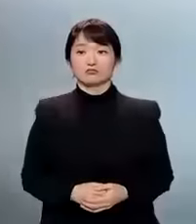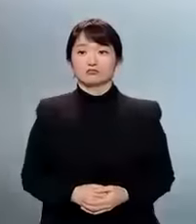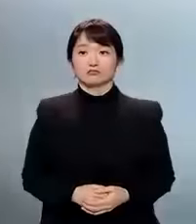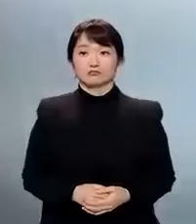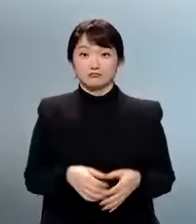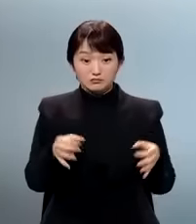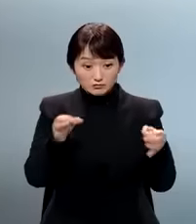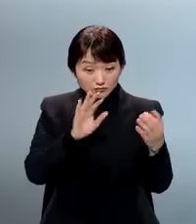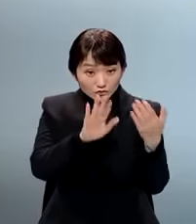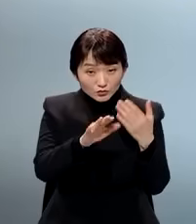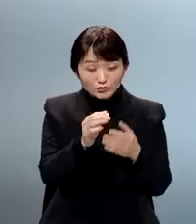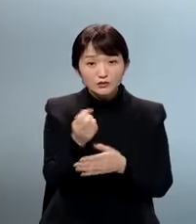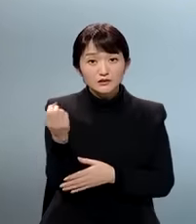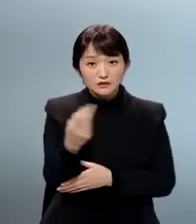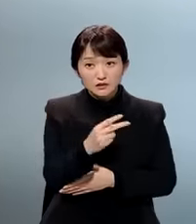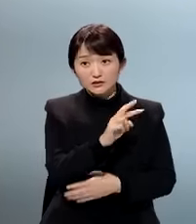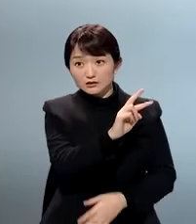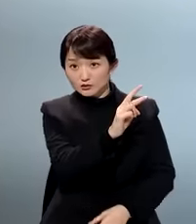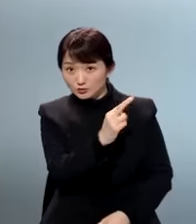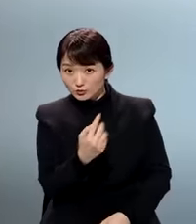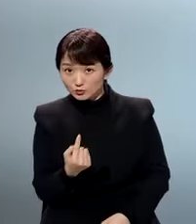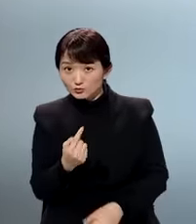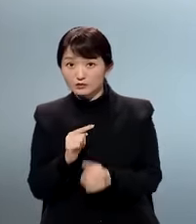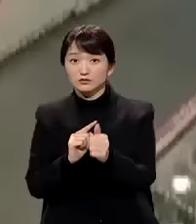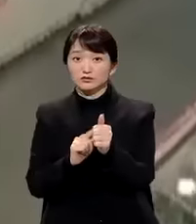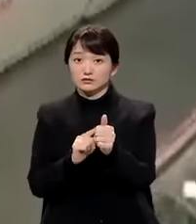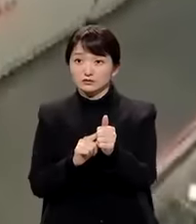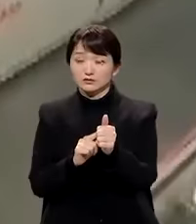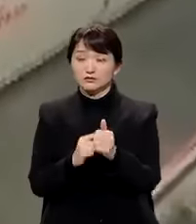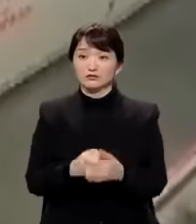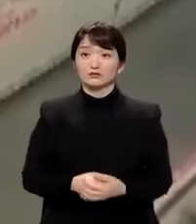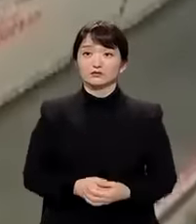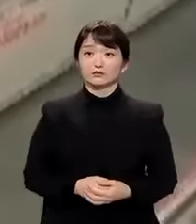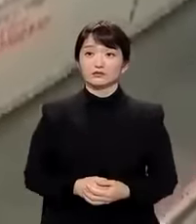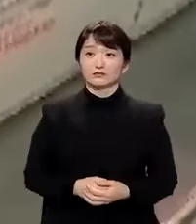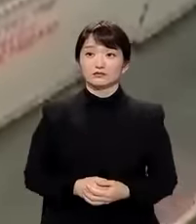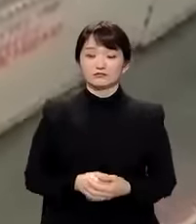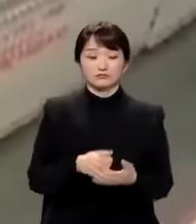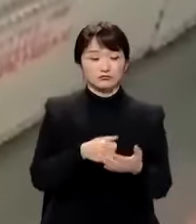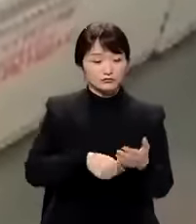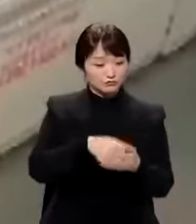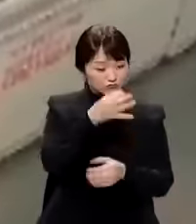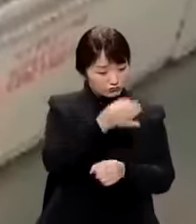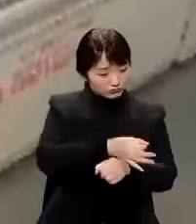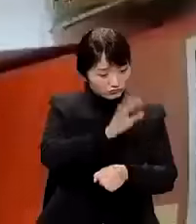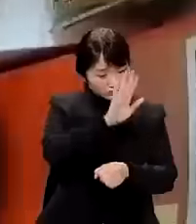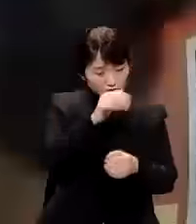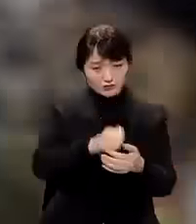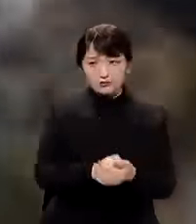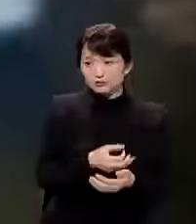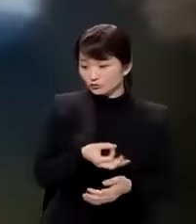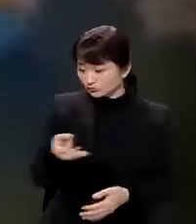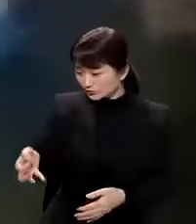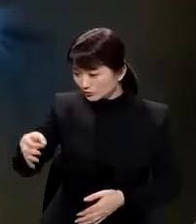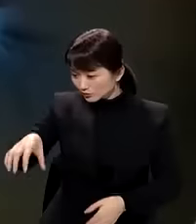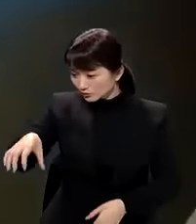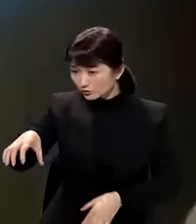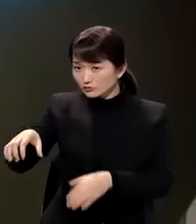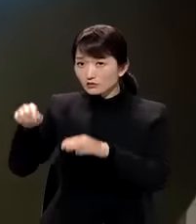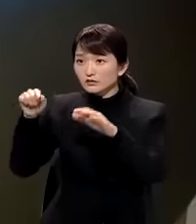후에 다시 가게로 들어오는 저 남성 어허 역시 물건 지나치고 계산대로 바로 가더니 어